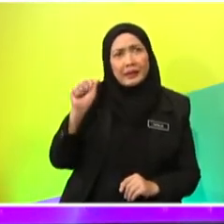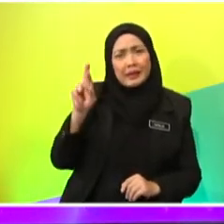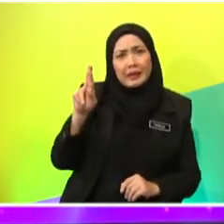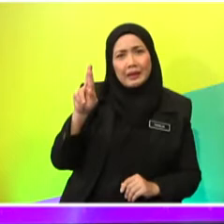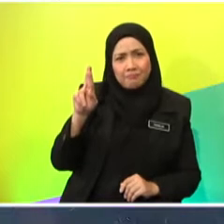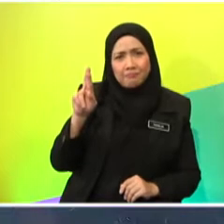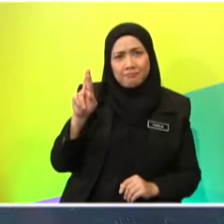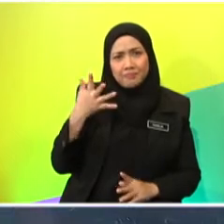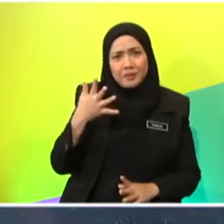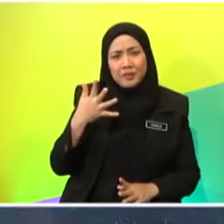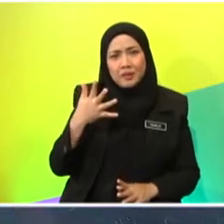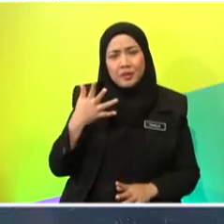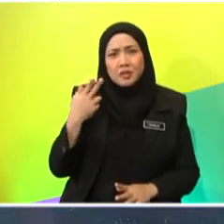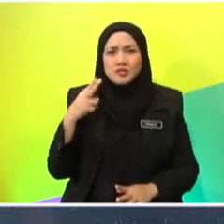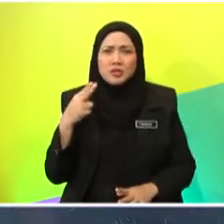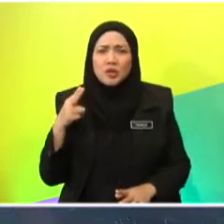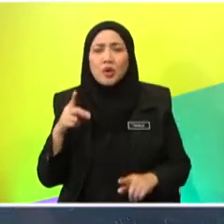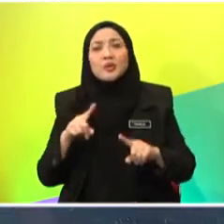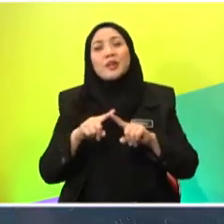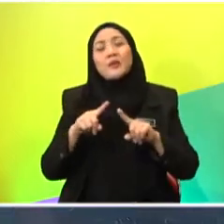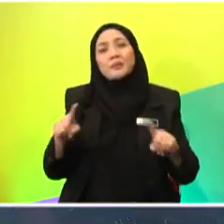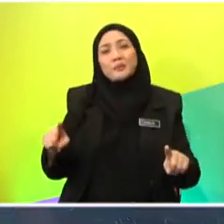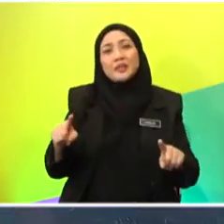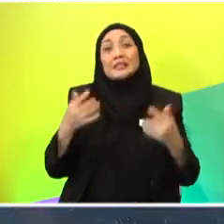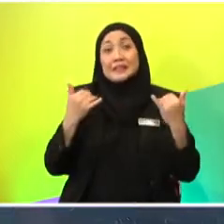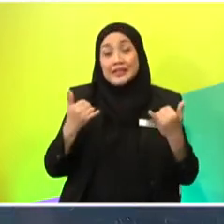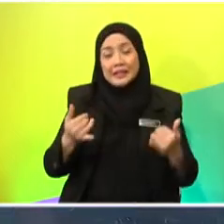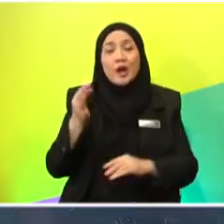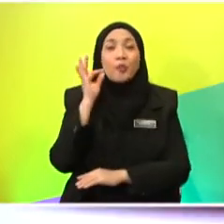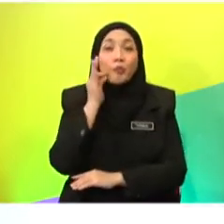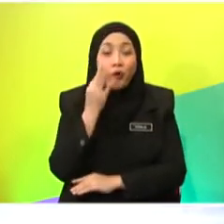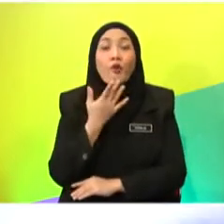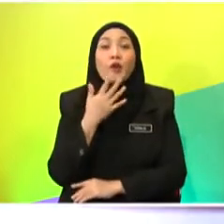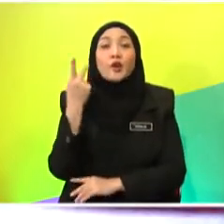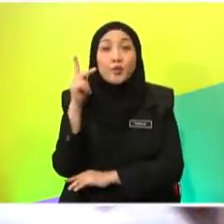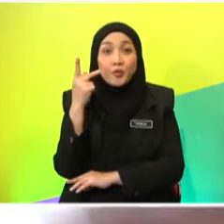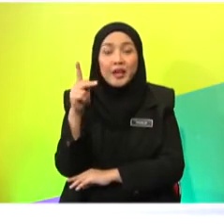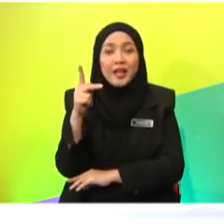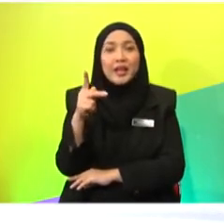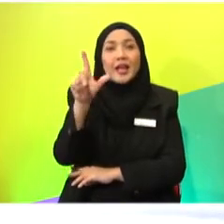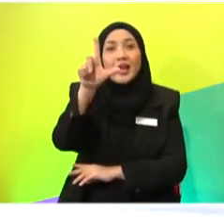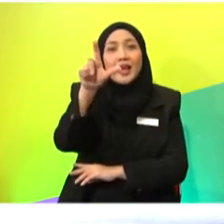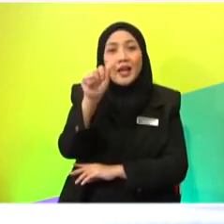apel hijau joknya belai Wah lah oke oke